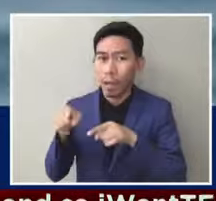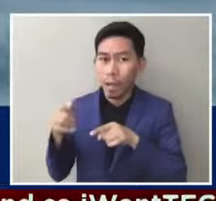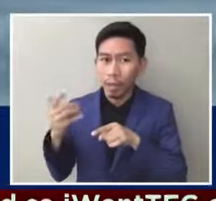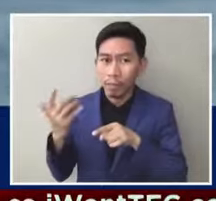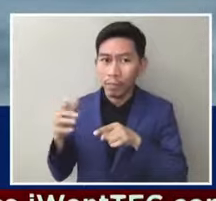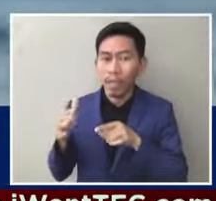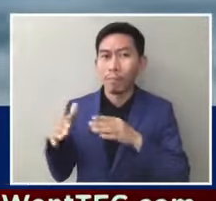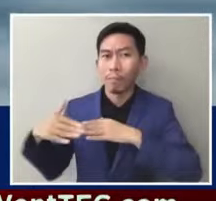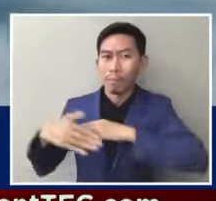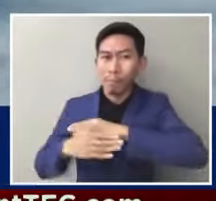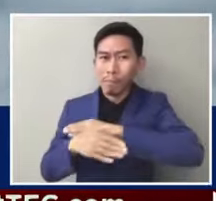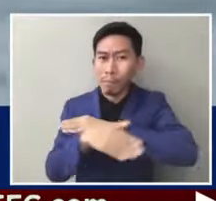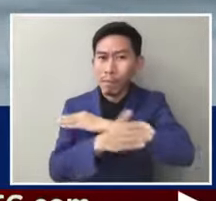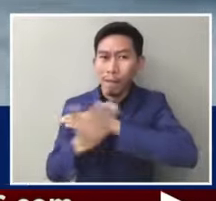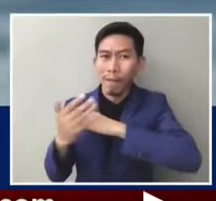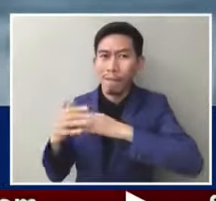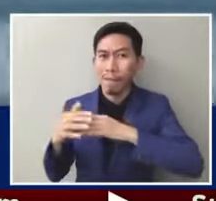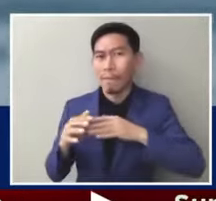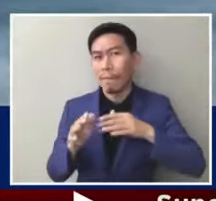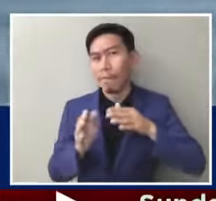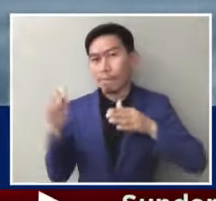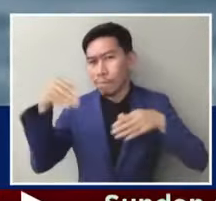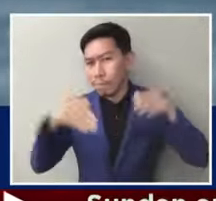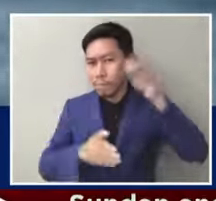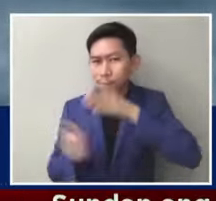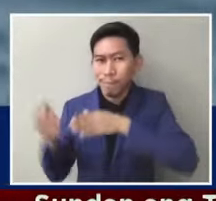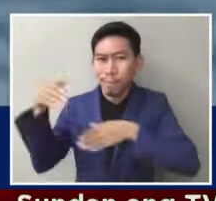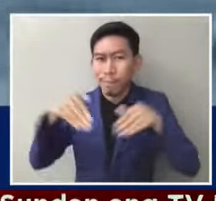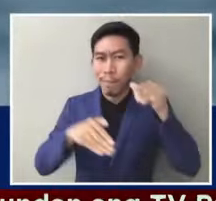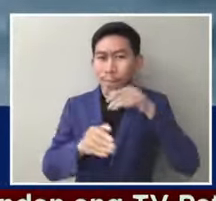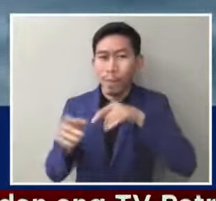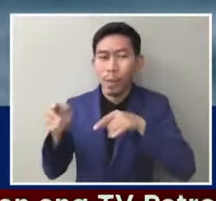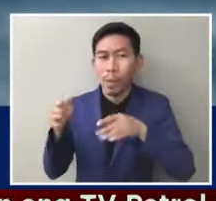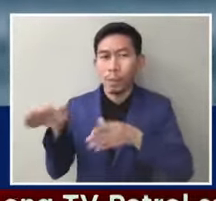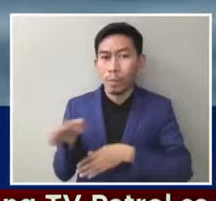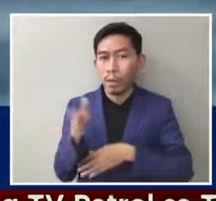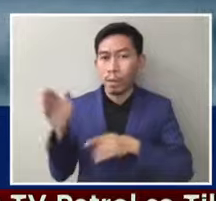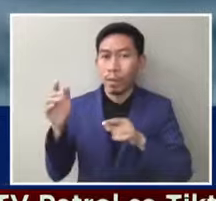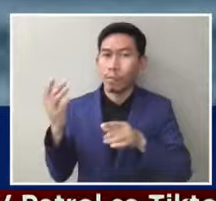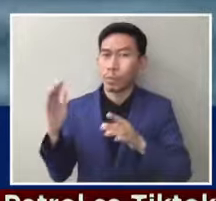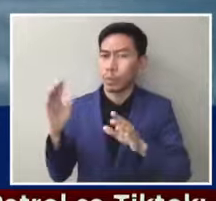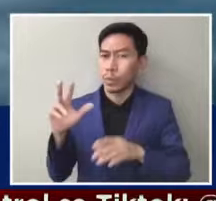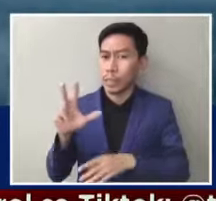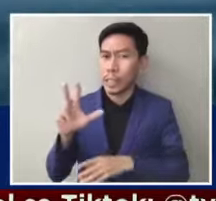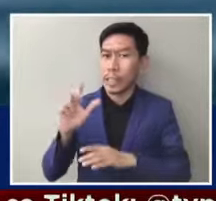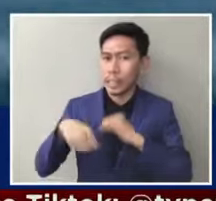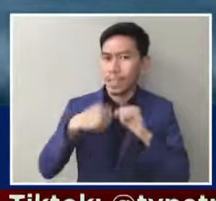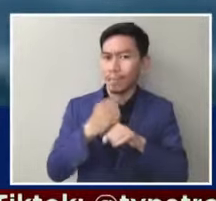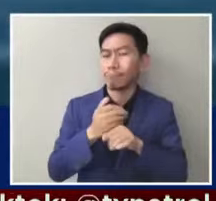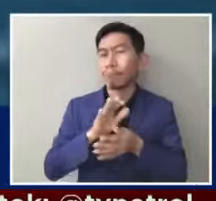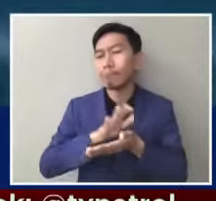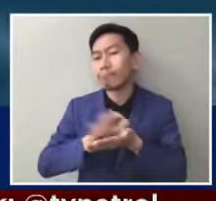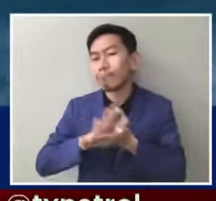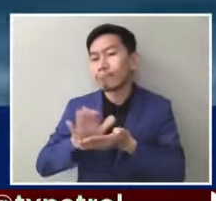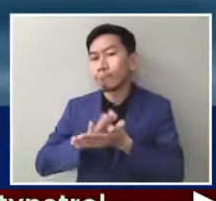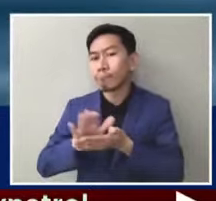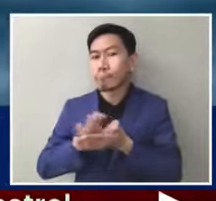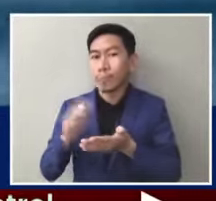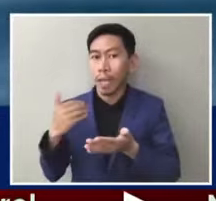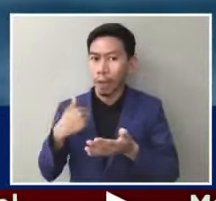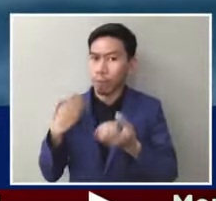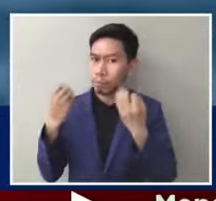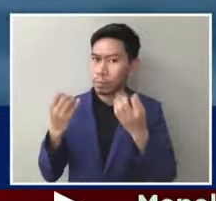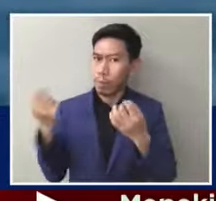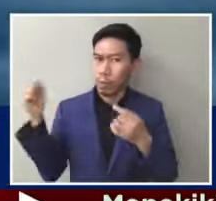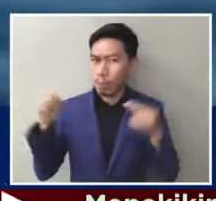sa video. Ang paglitaw niya ng mga isda ay bunga ng tatlong taon nilang regular na paglilinis ng bahura. Dagdag ni